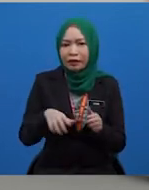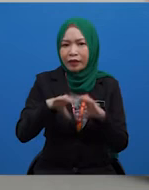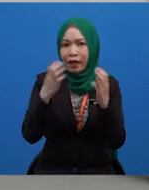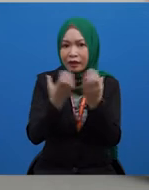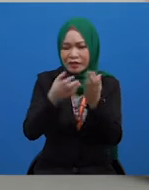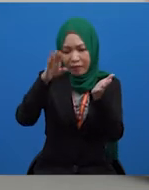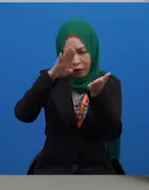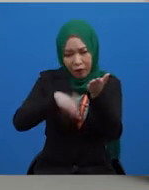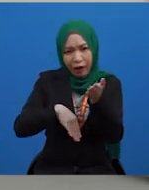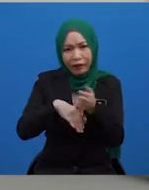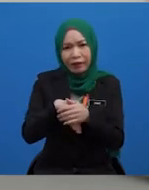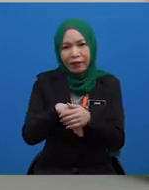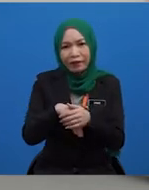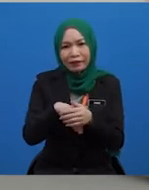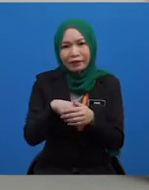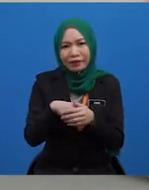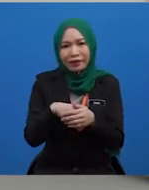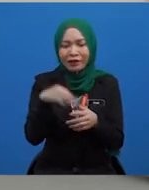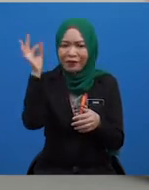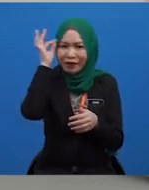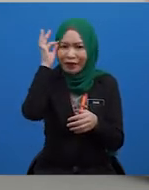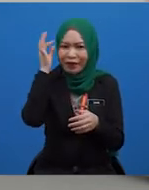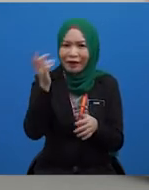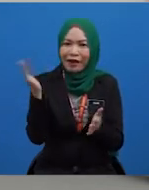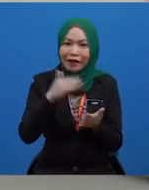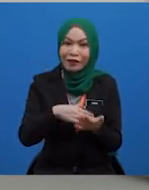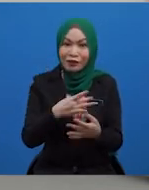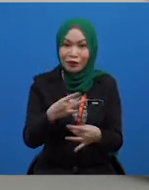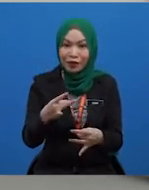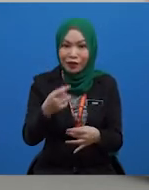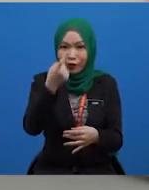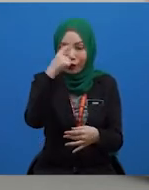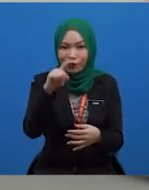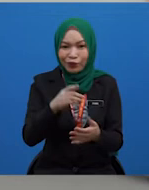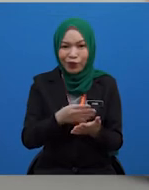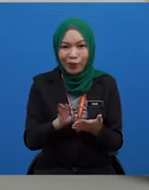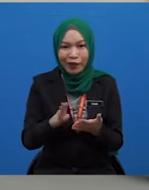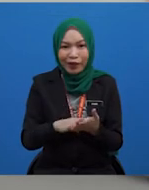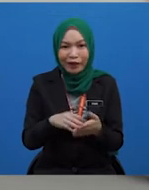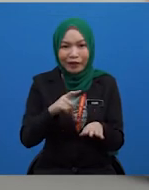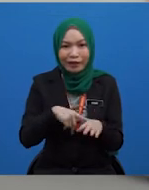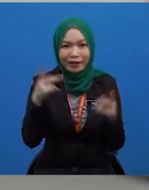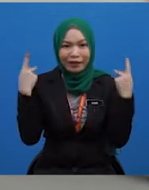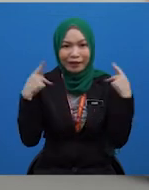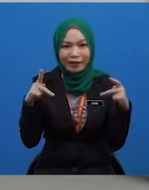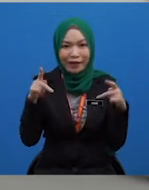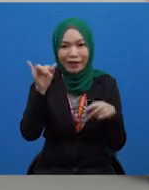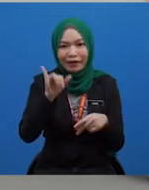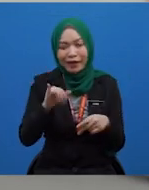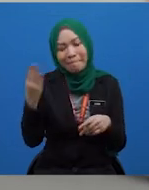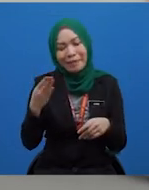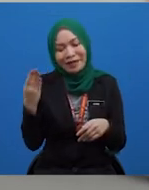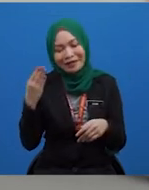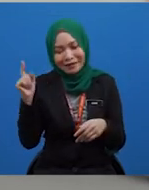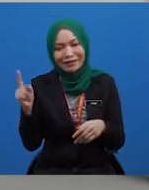membeli di kedai pakaian yang biasa sahaja. Fikirlah, kenapa? Apa